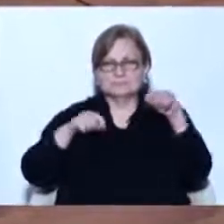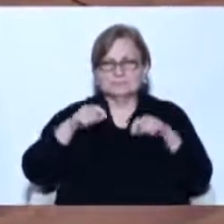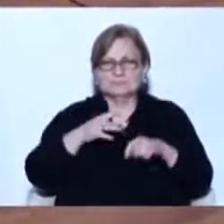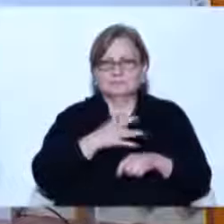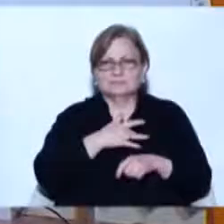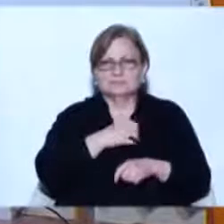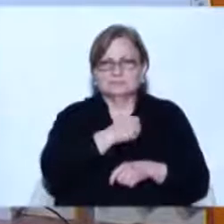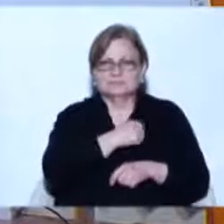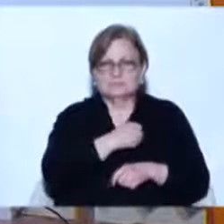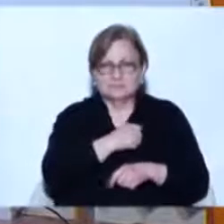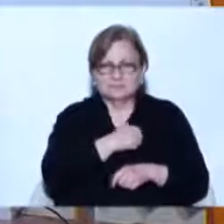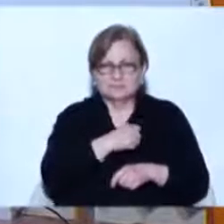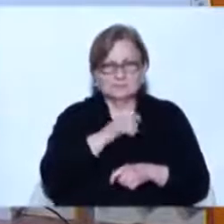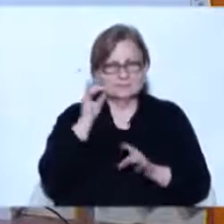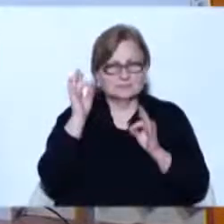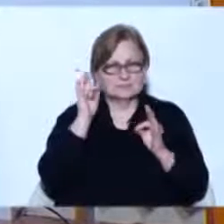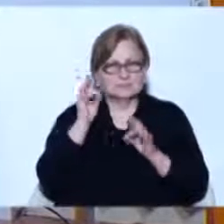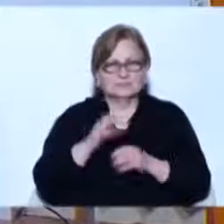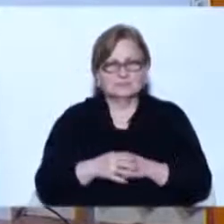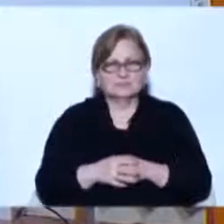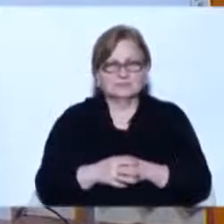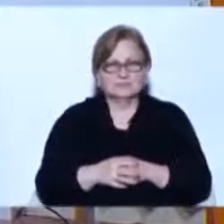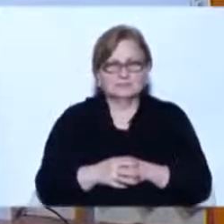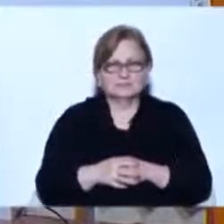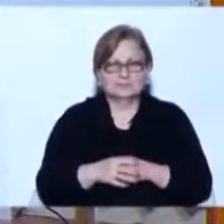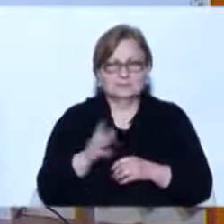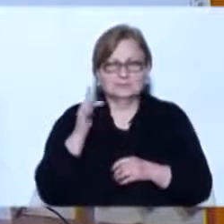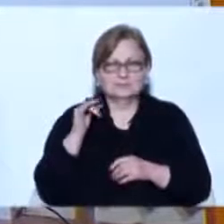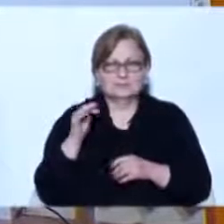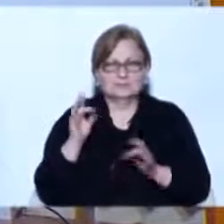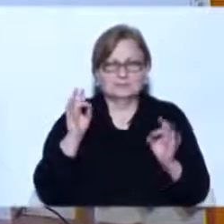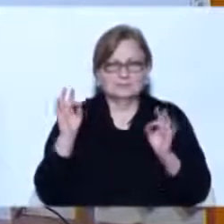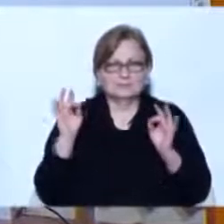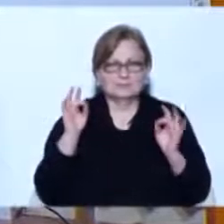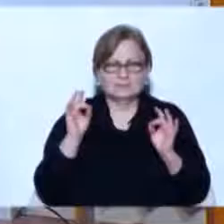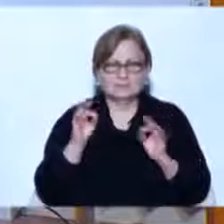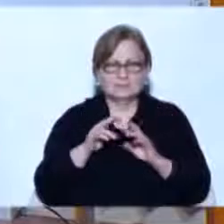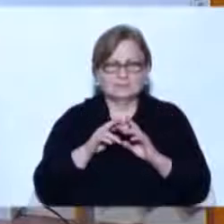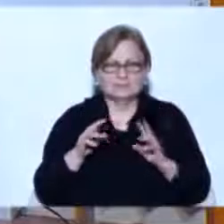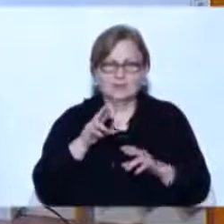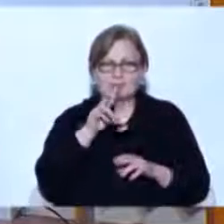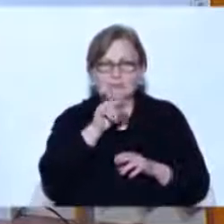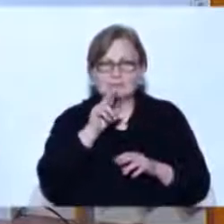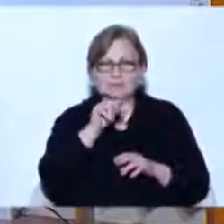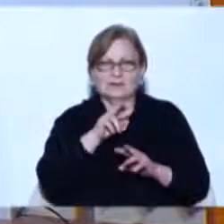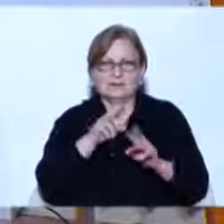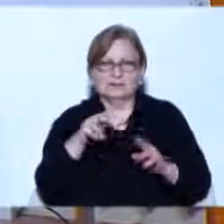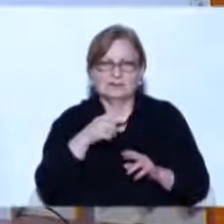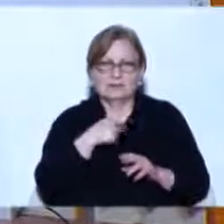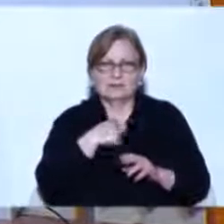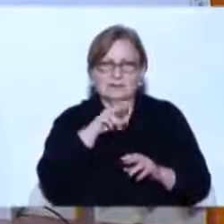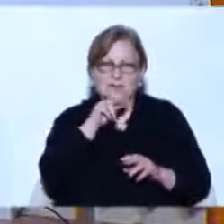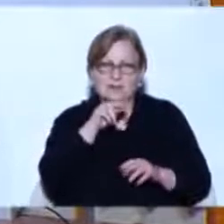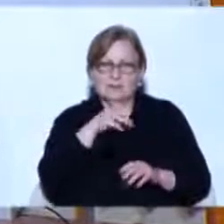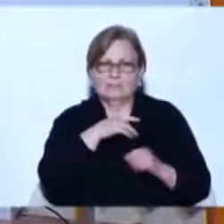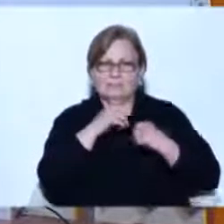გულის ბაგაბუგი ისმის, რიტმული გახდა მეტყველება, ხო? აი რიტმი, რიტმი რა